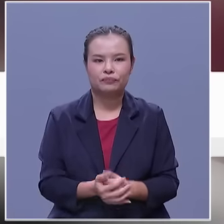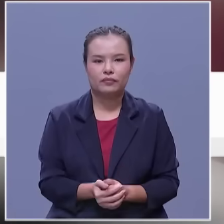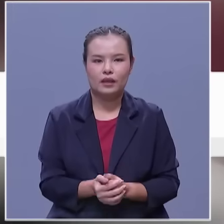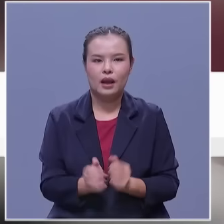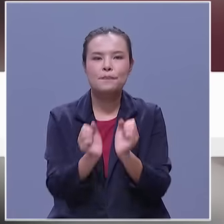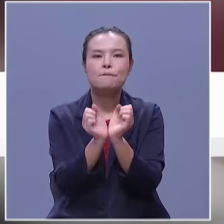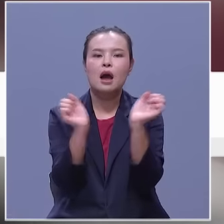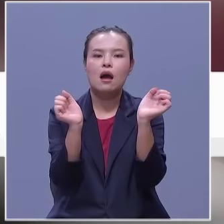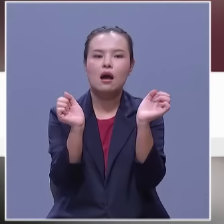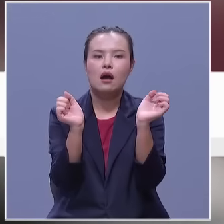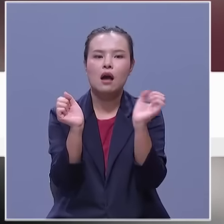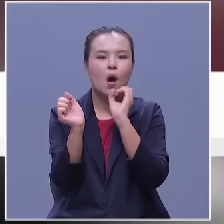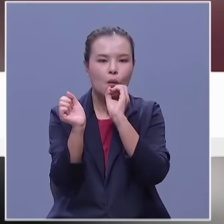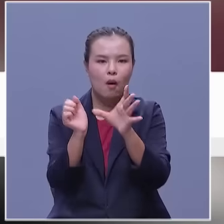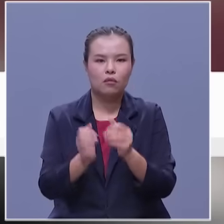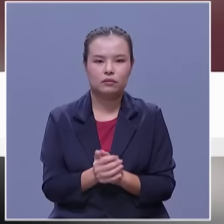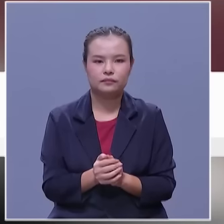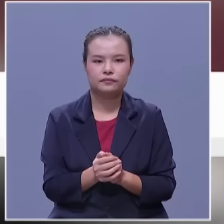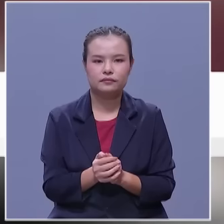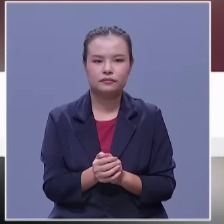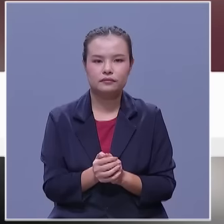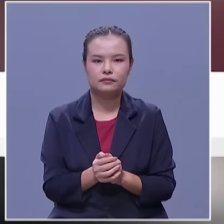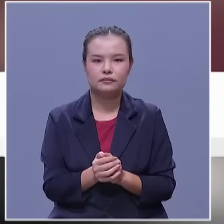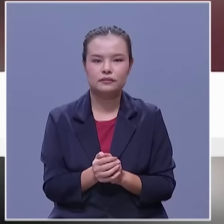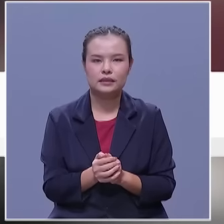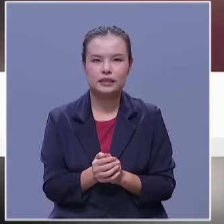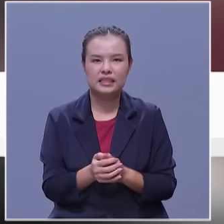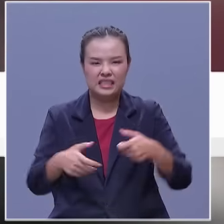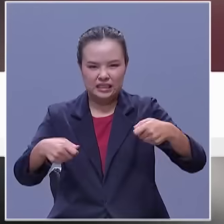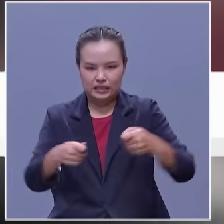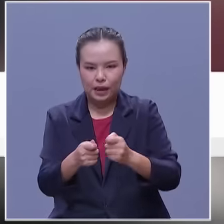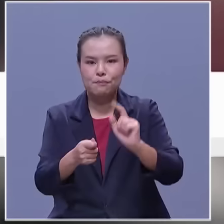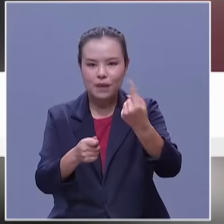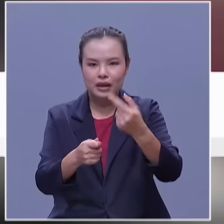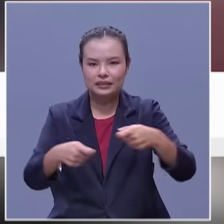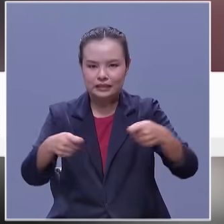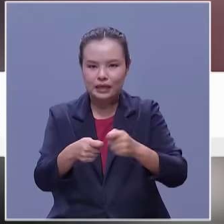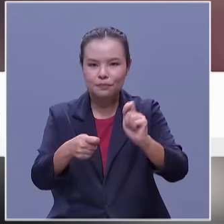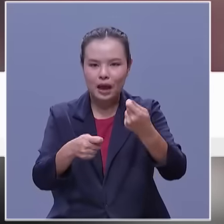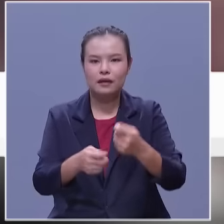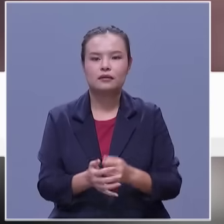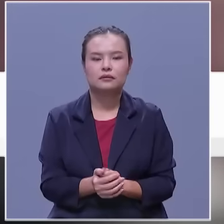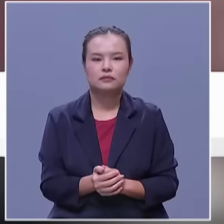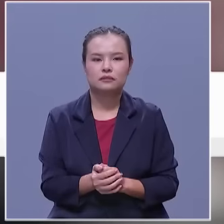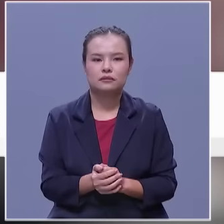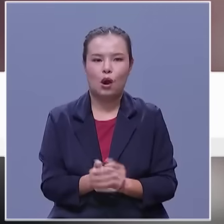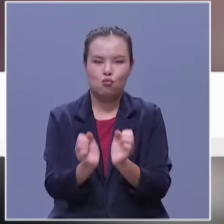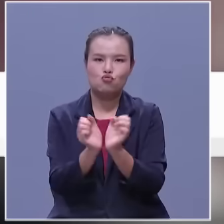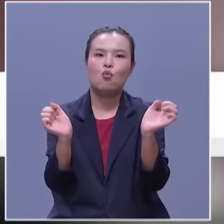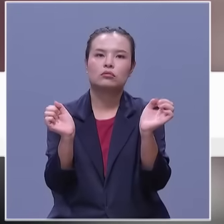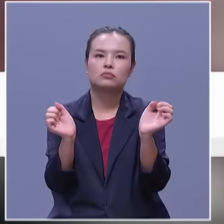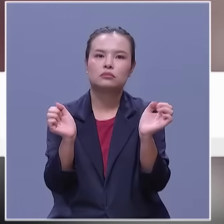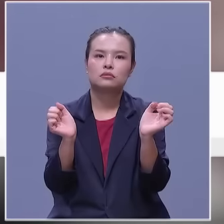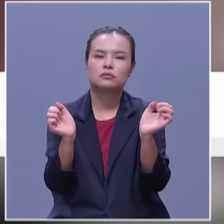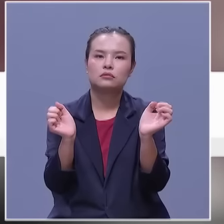หลุดเบอกว่าถ้าไม่หลุดอ่ะตัวเดี๋ยวให้เอาครีมตัวใหม่ขึ้นมาให้ลงไปเอหลุดมหลุด